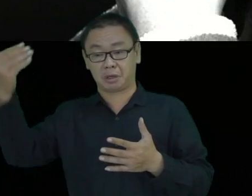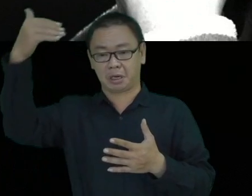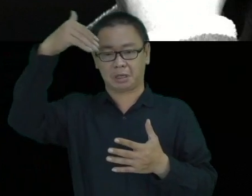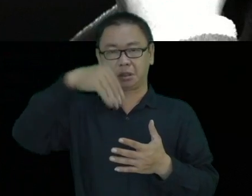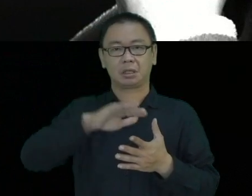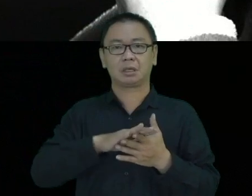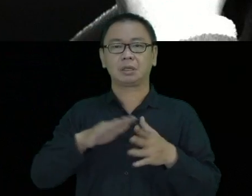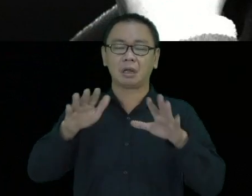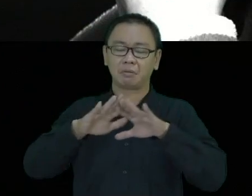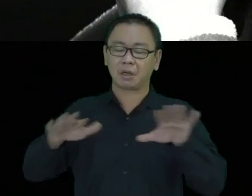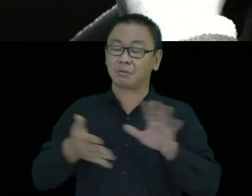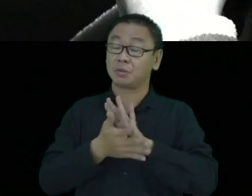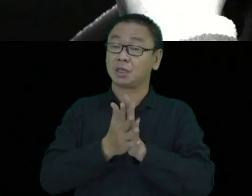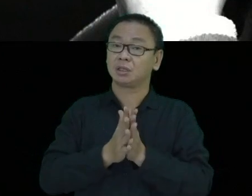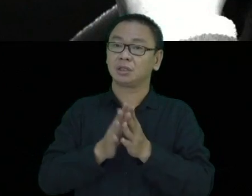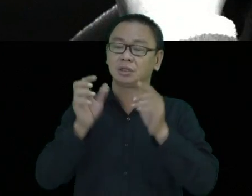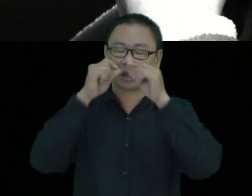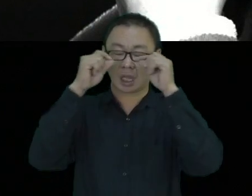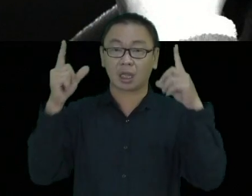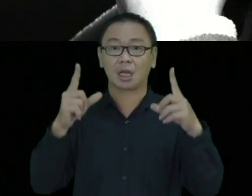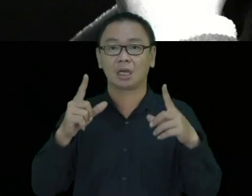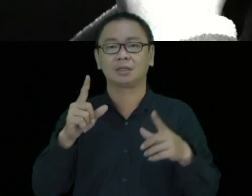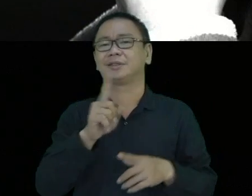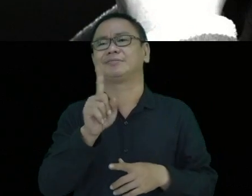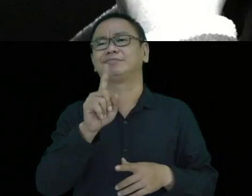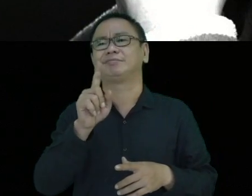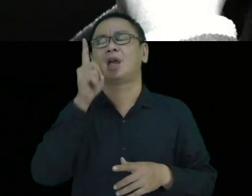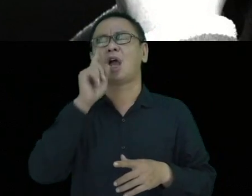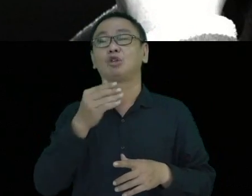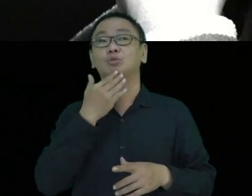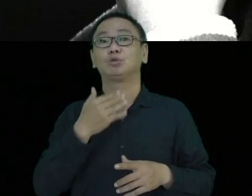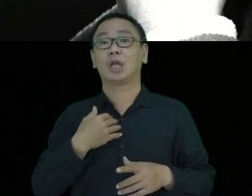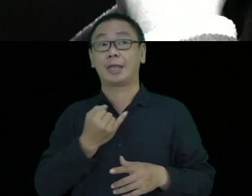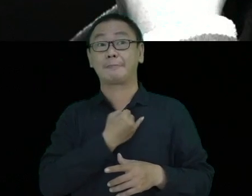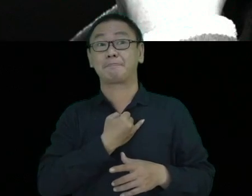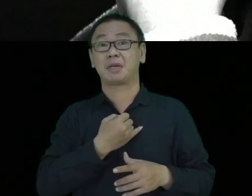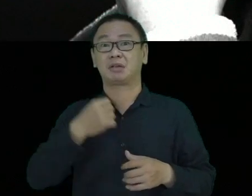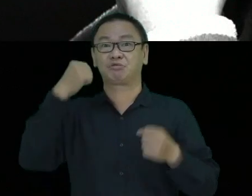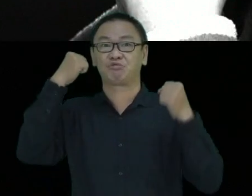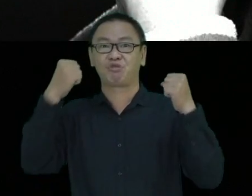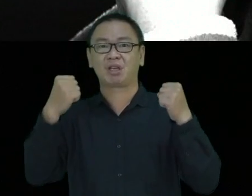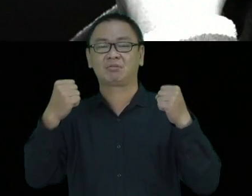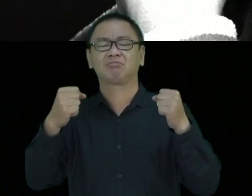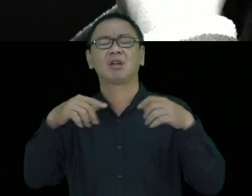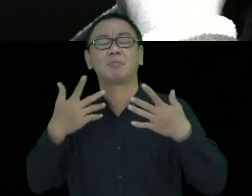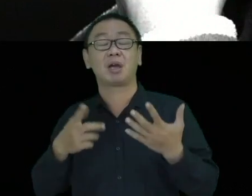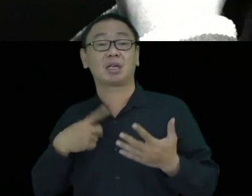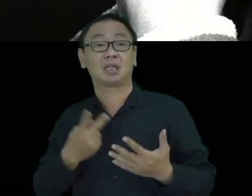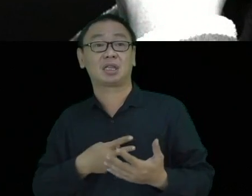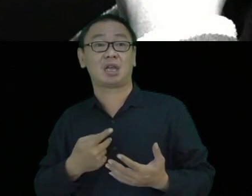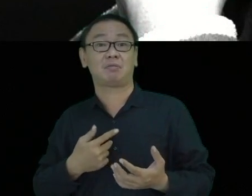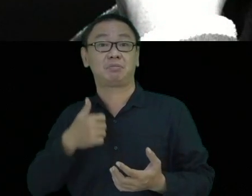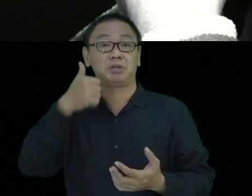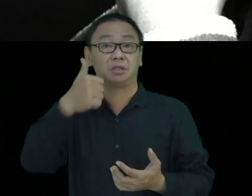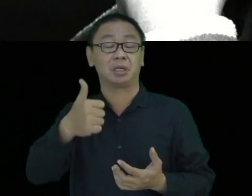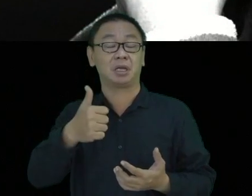saudara. Kadang kita harus memiliki iman yang kuat. Apakah kita mampu? Bahwa kita bisa,